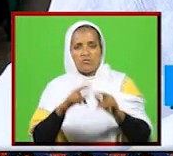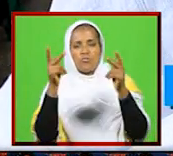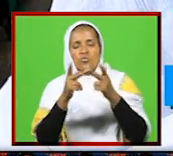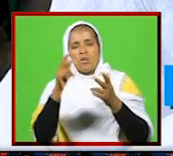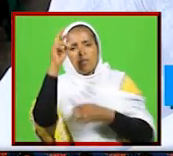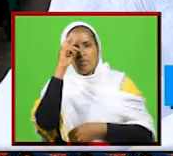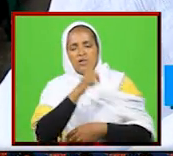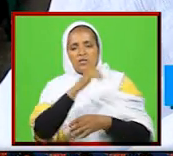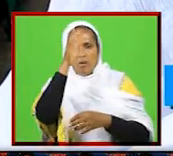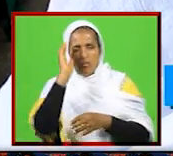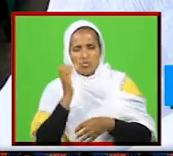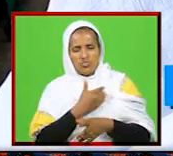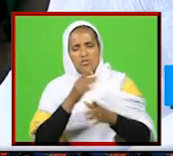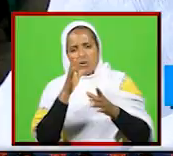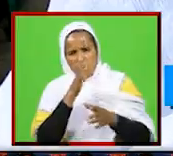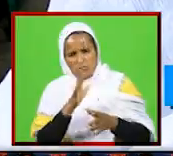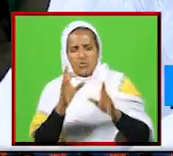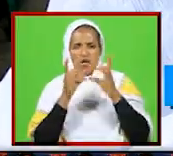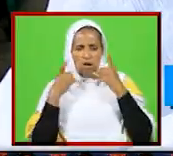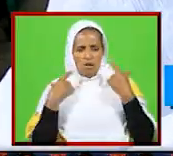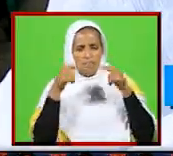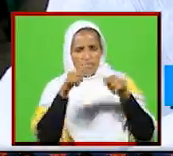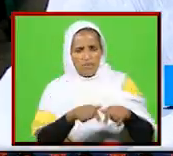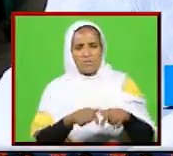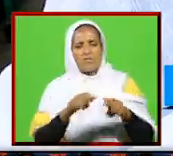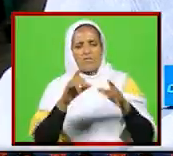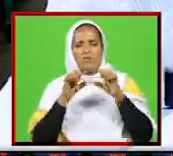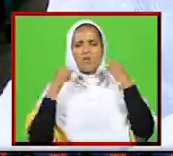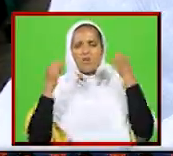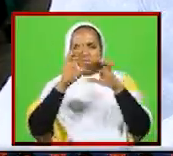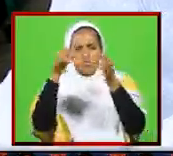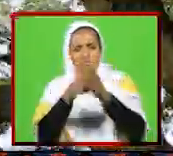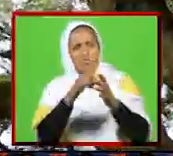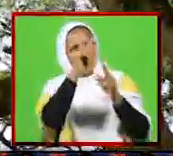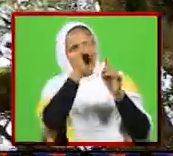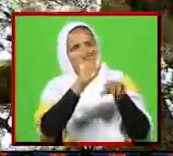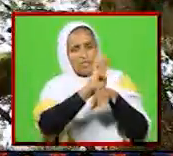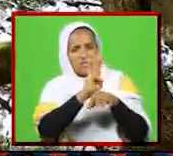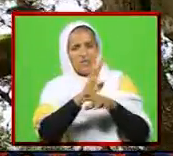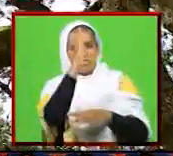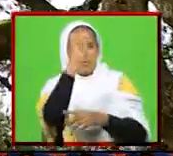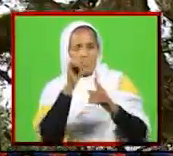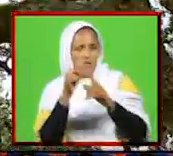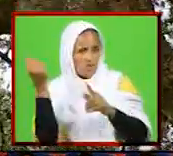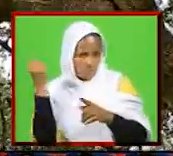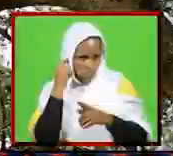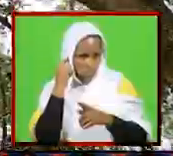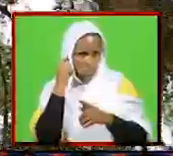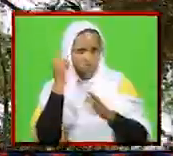የተቀመጥንበት አባቶች እናቶች ካህናቱ እዚህ የደብሩ ምእመናን ከላይ አስቀድሰው ቃለ ወንጌል